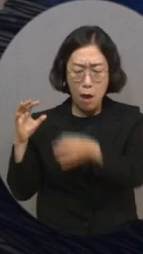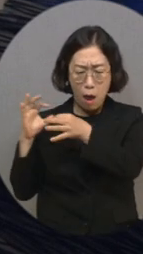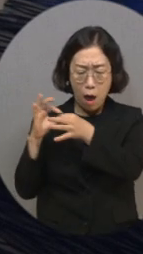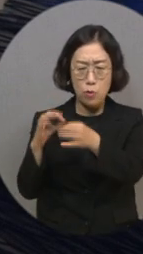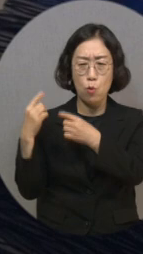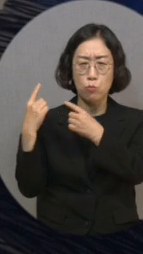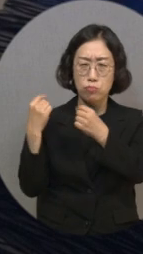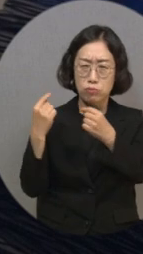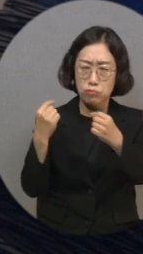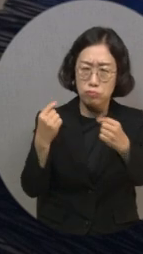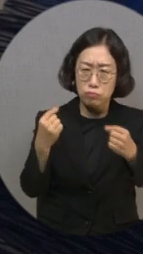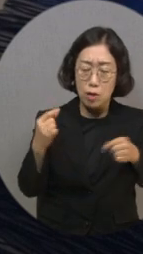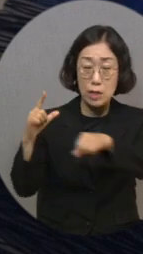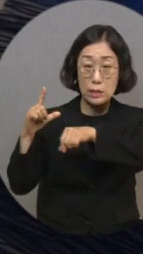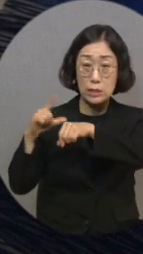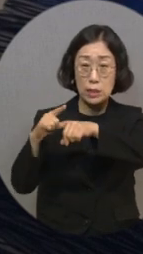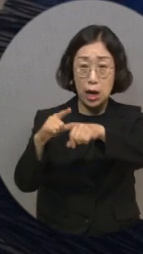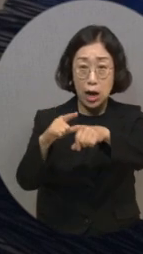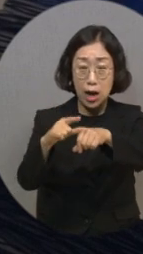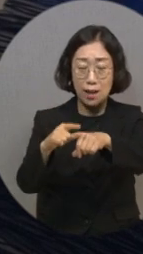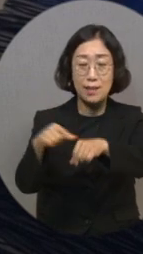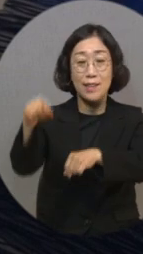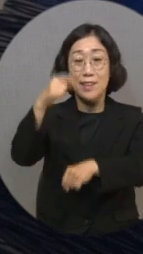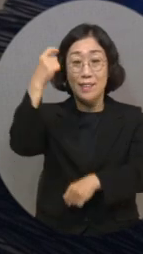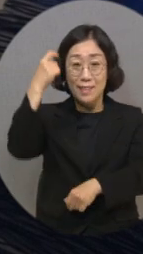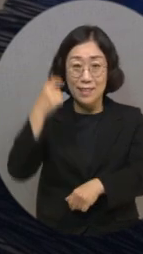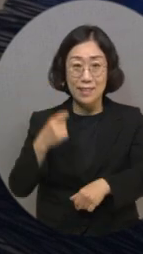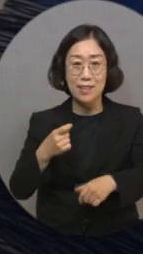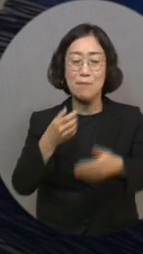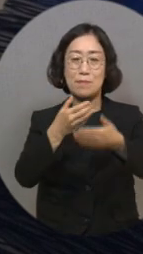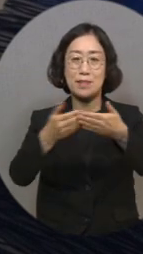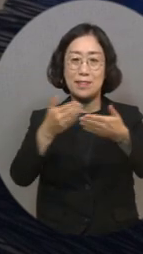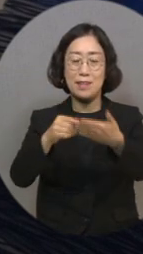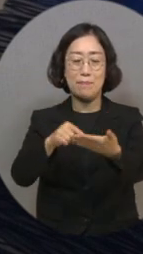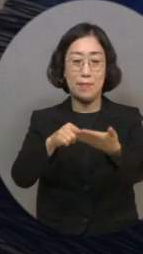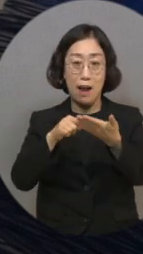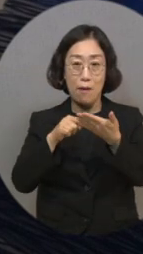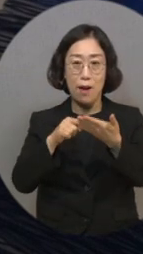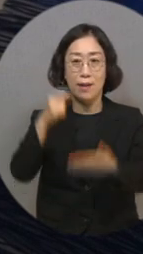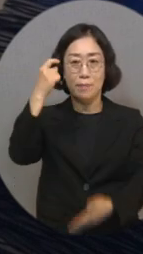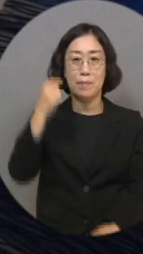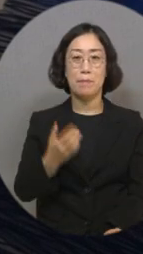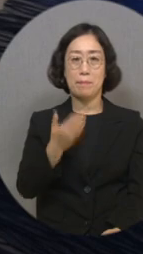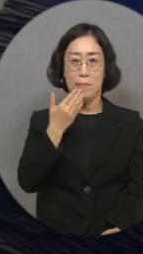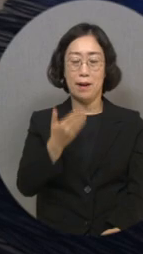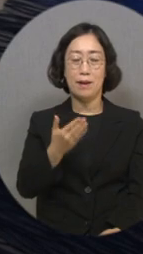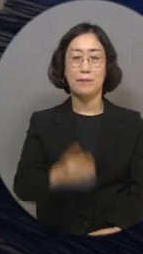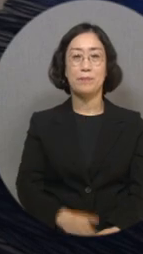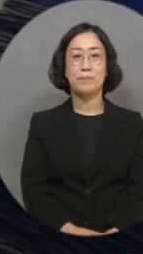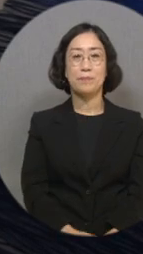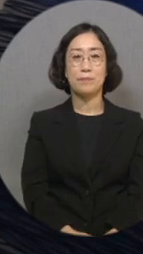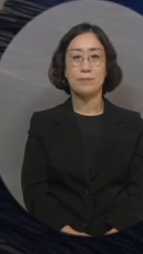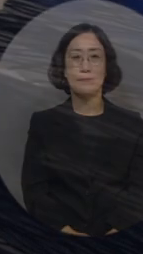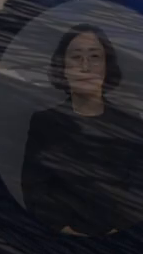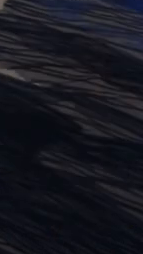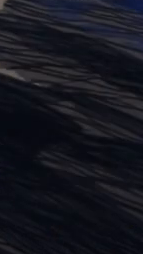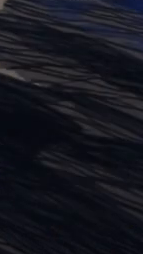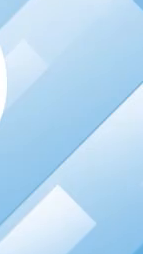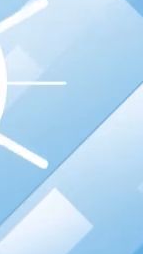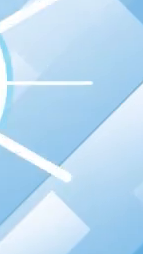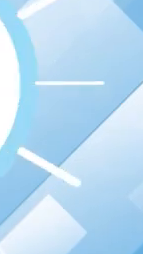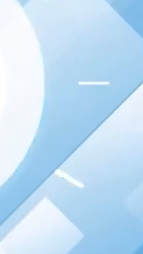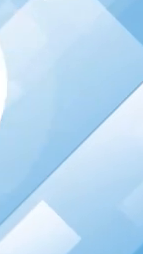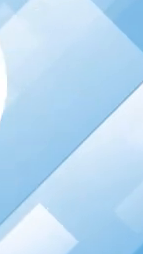끈질기게 이어나가는 존재가 화면을 뚫고 관객을 관통합니다. 복지TV 뉴스 김채리입니다.